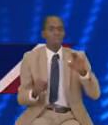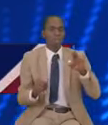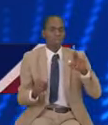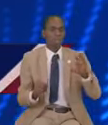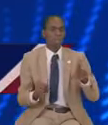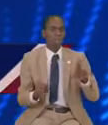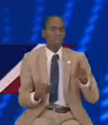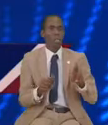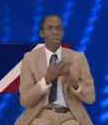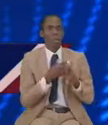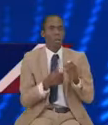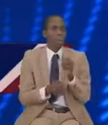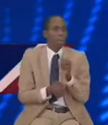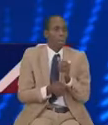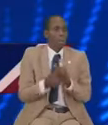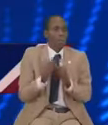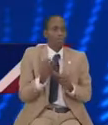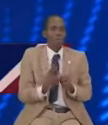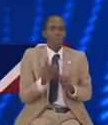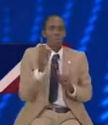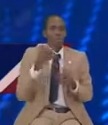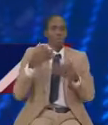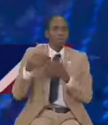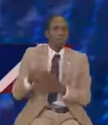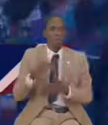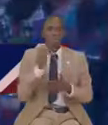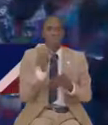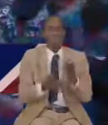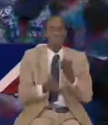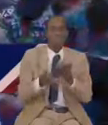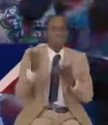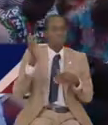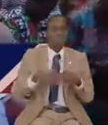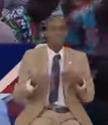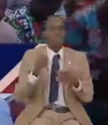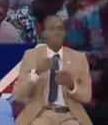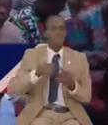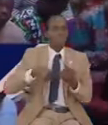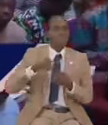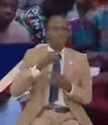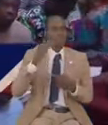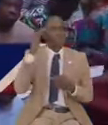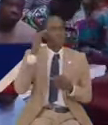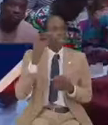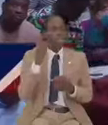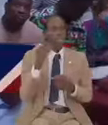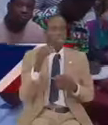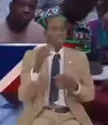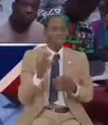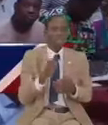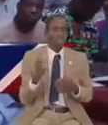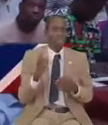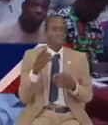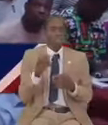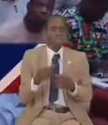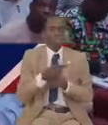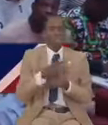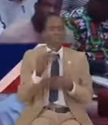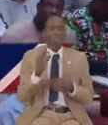pire raconte lui son déplines le jour annoncé par ta prophètes ton gentiment